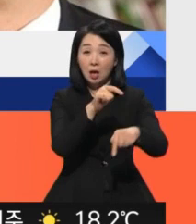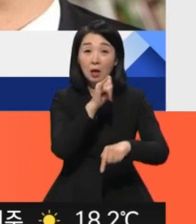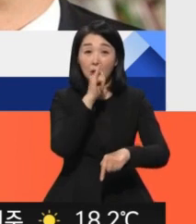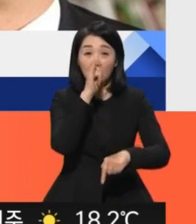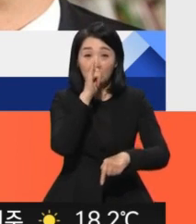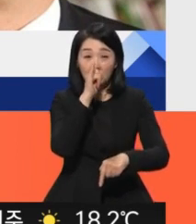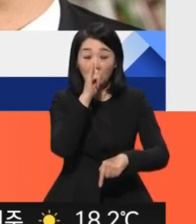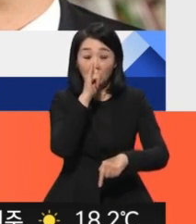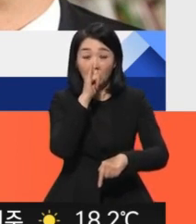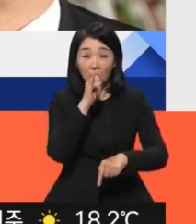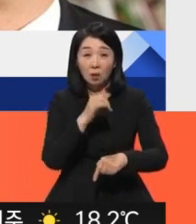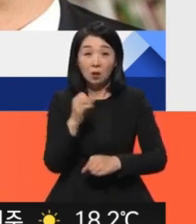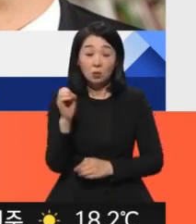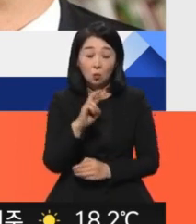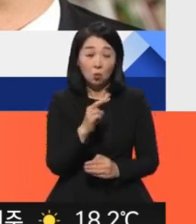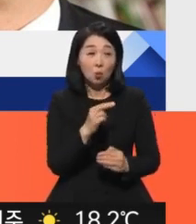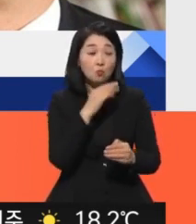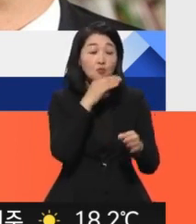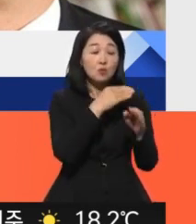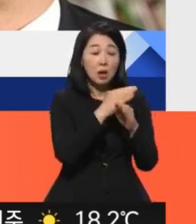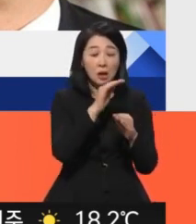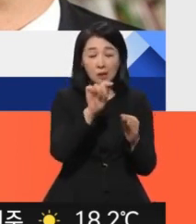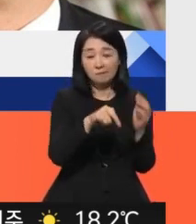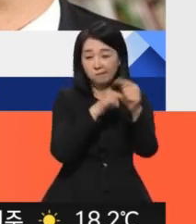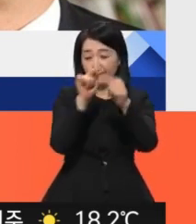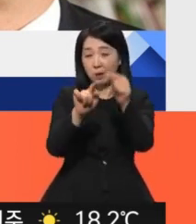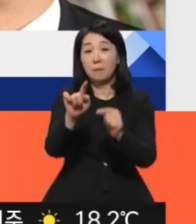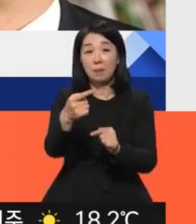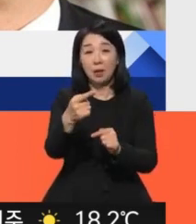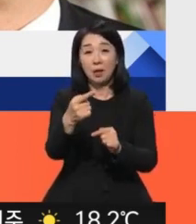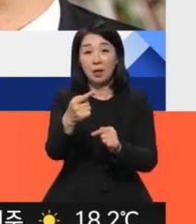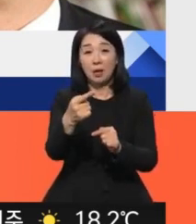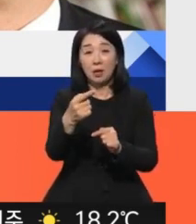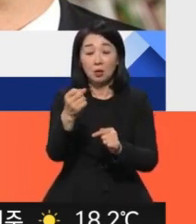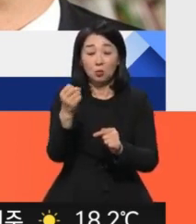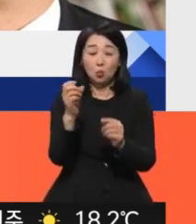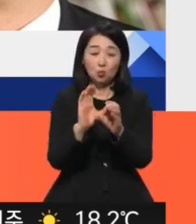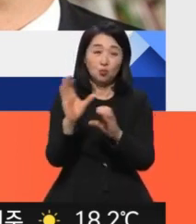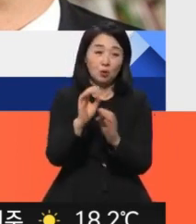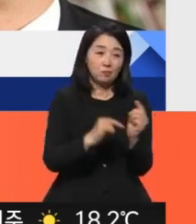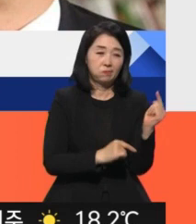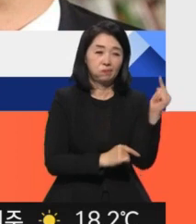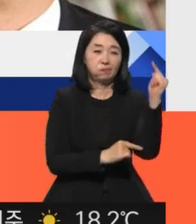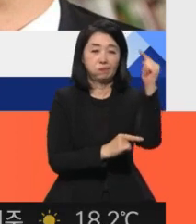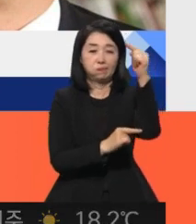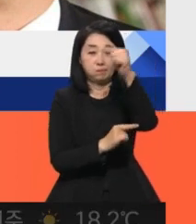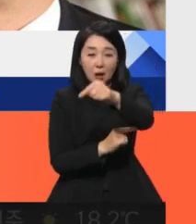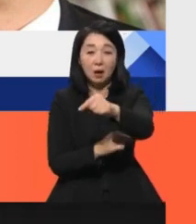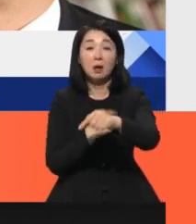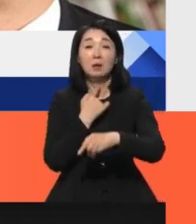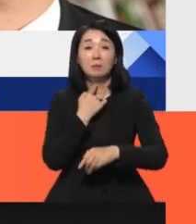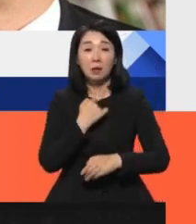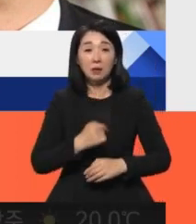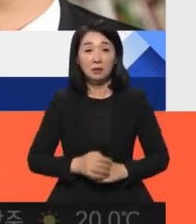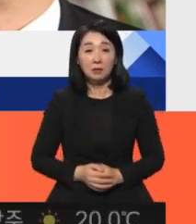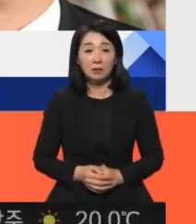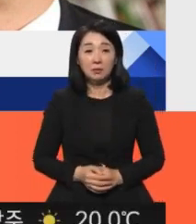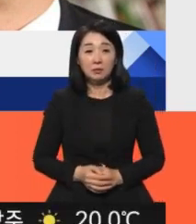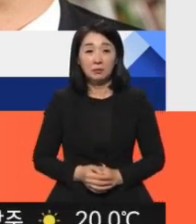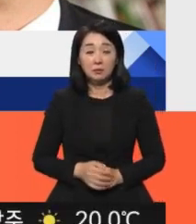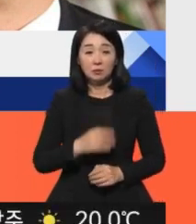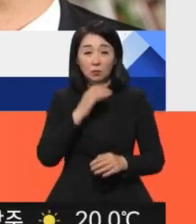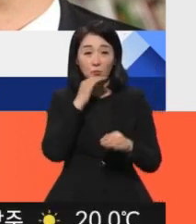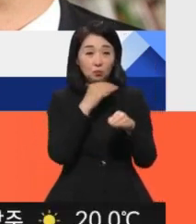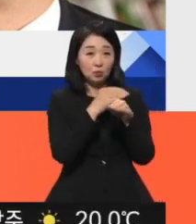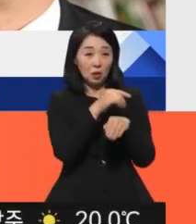폭격을 가했고, 그리고 지금 조금 전에 북한이 탄도미사일로 보이는 미사일을 추가로 발사했다는 그런 속보가 지금 나온 상황인데요. 자,